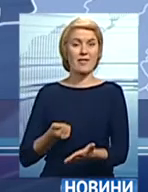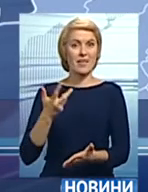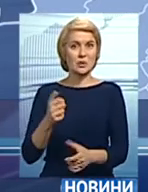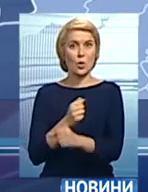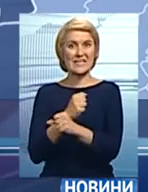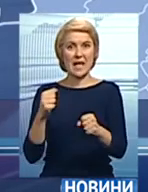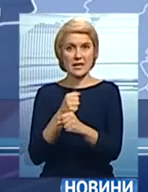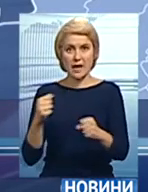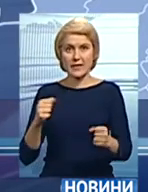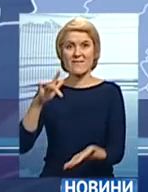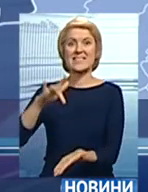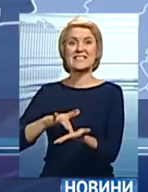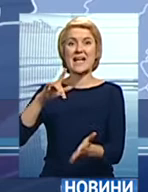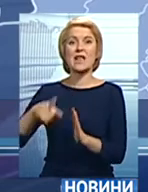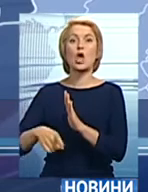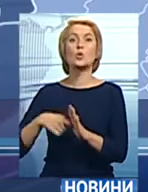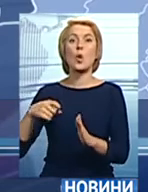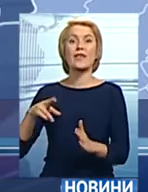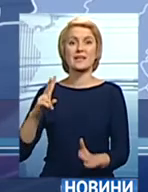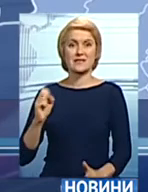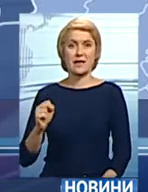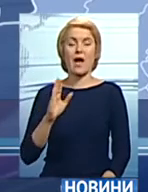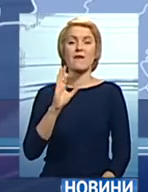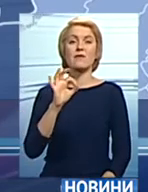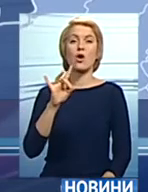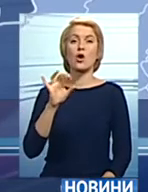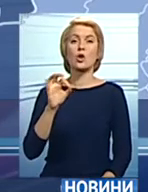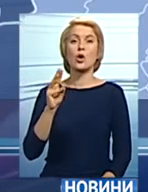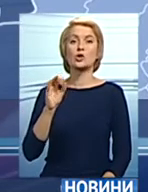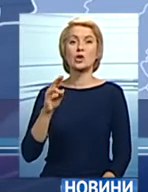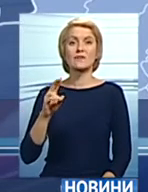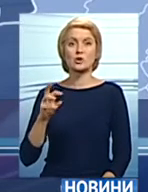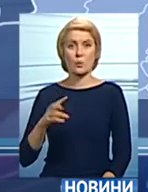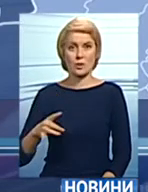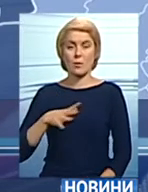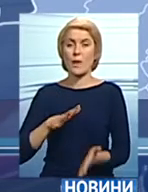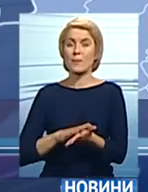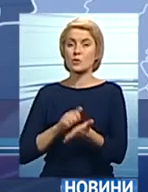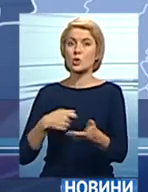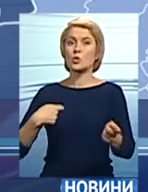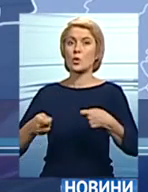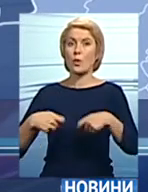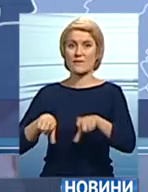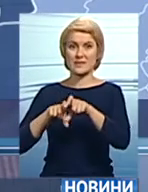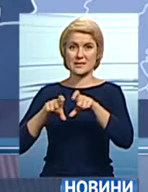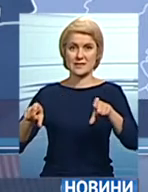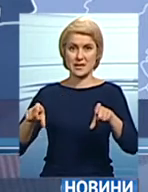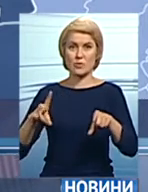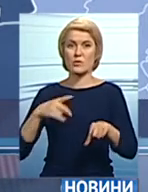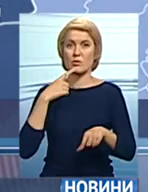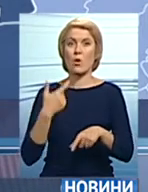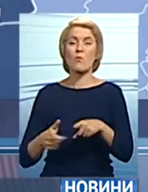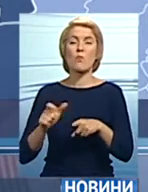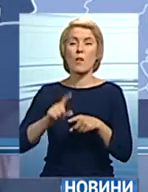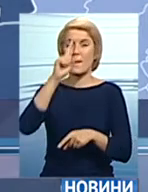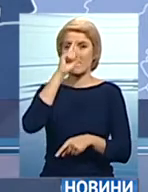снарядів упало і в центрі Донецька, в Маршиловському районі. В частності, був поврежден торговий центр. Ну, стоить заметити, що він вже